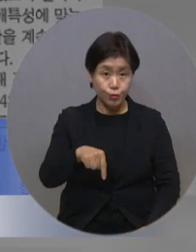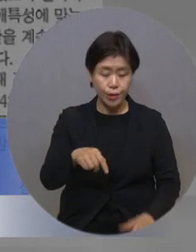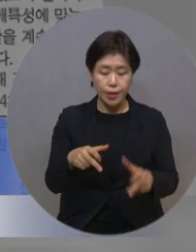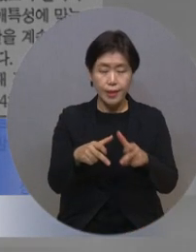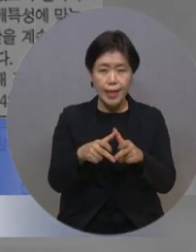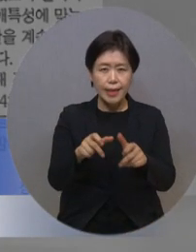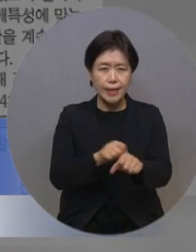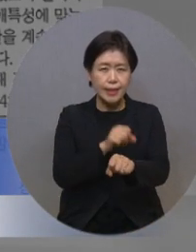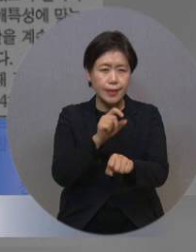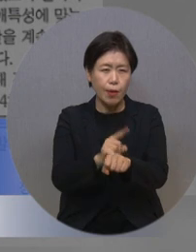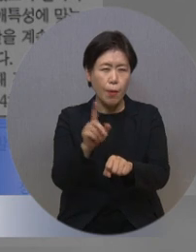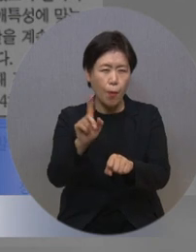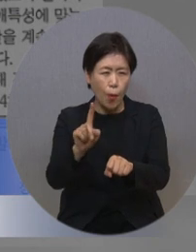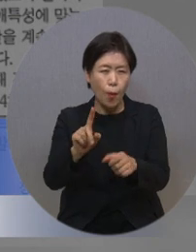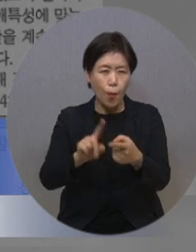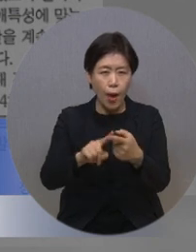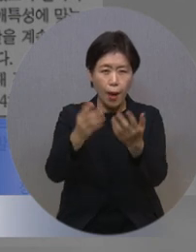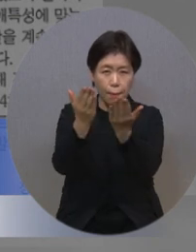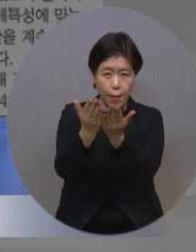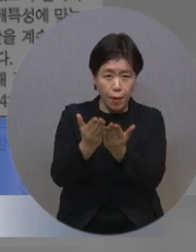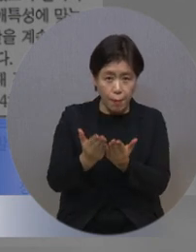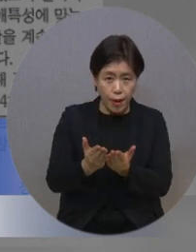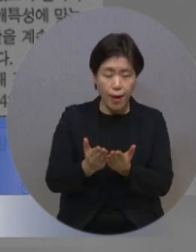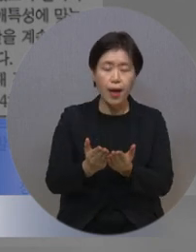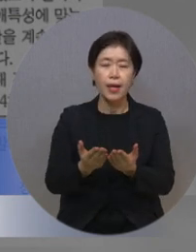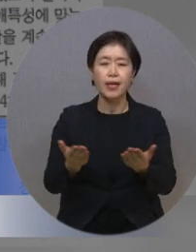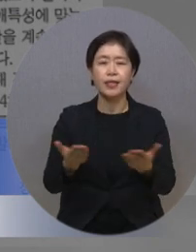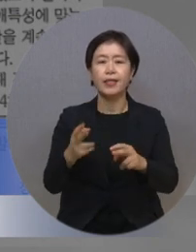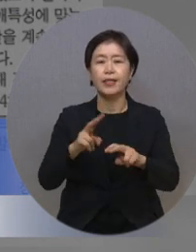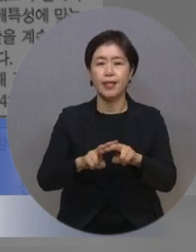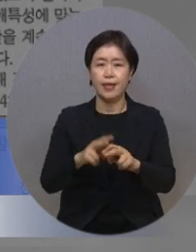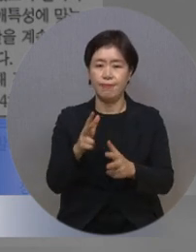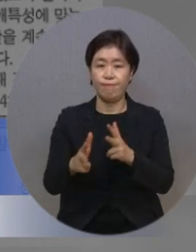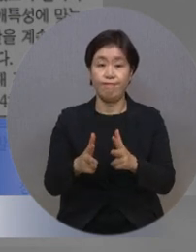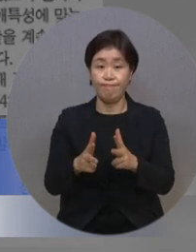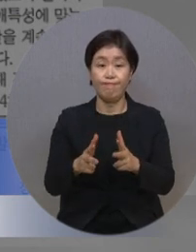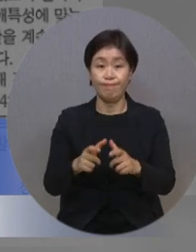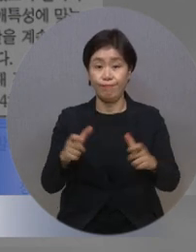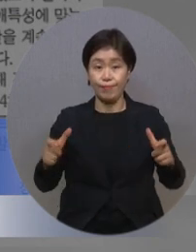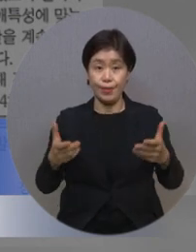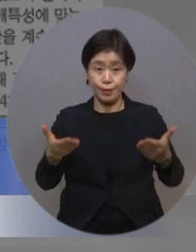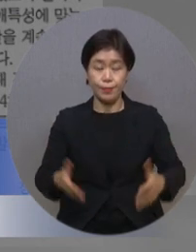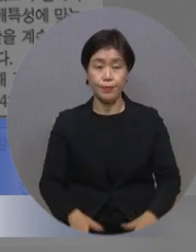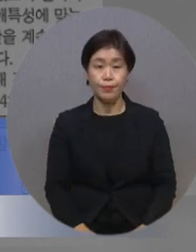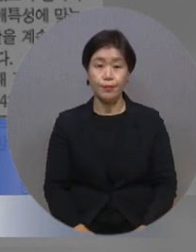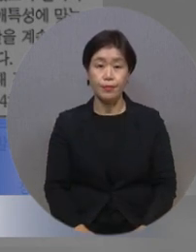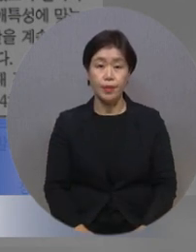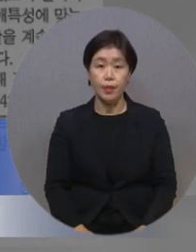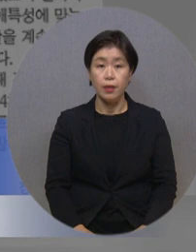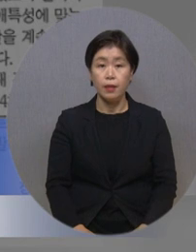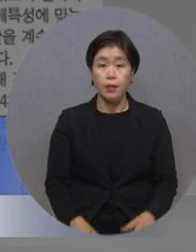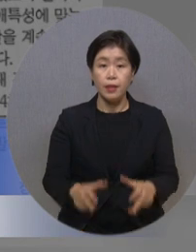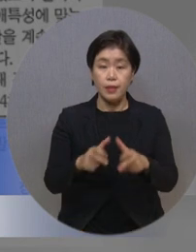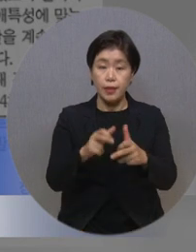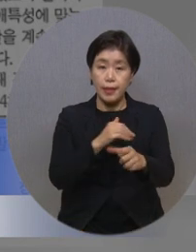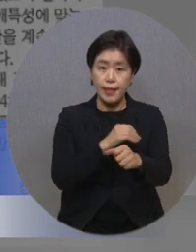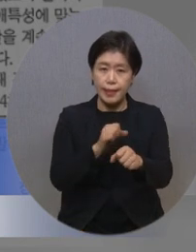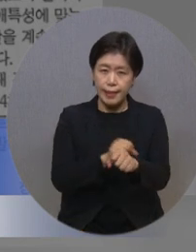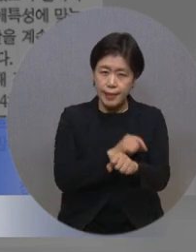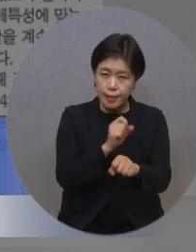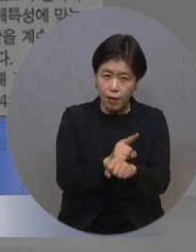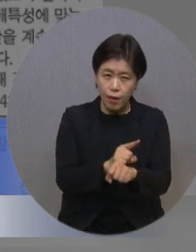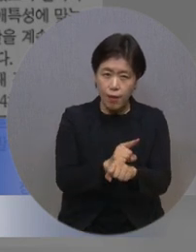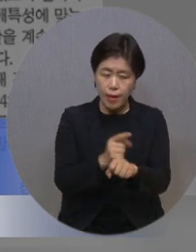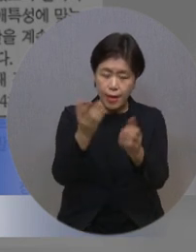장애 특성을 고려한 장애인 일자리 사업 대상을 확대한다고 밝혔습니다 특히 복지부는 장의 특성을 고려한